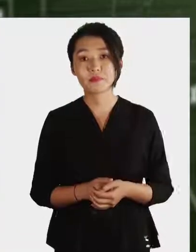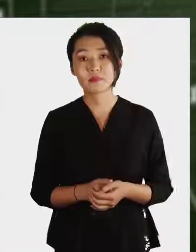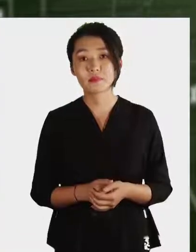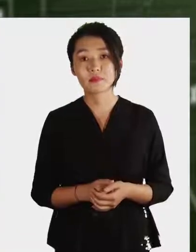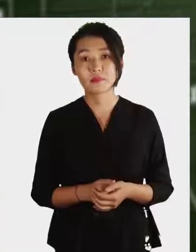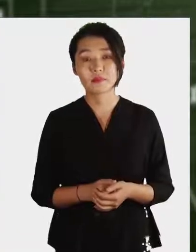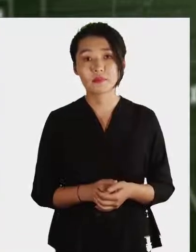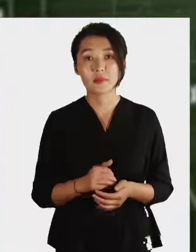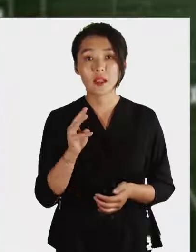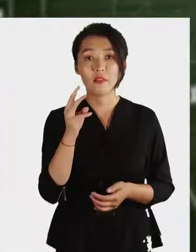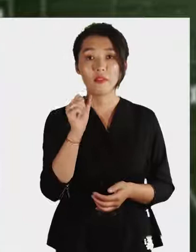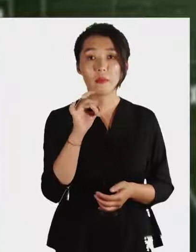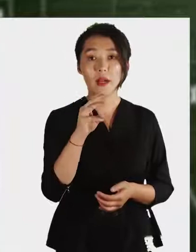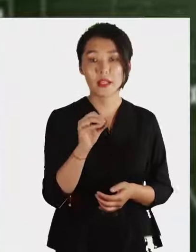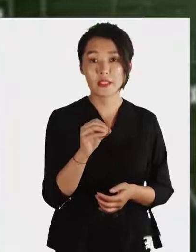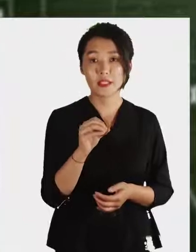Задача номер 7.